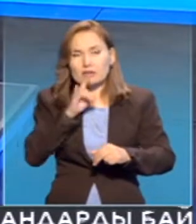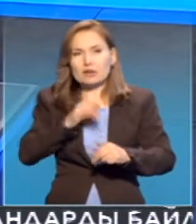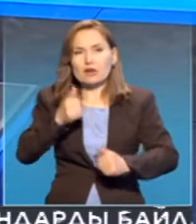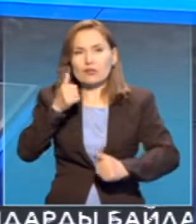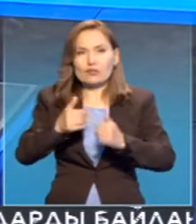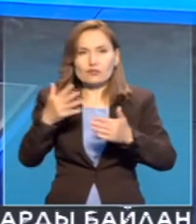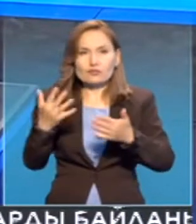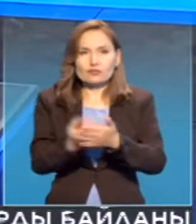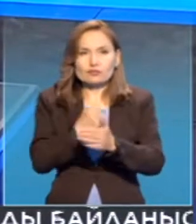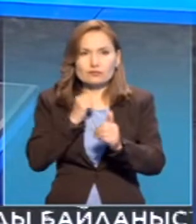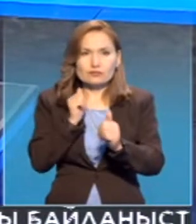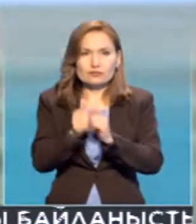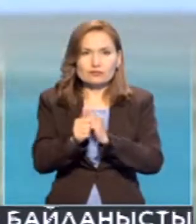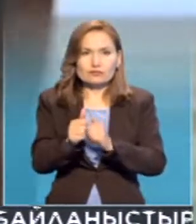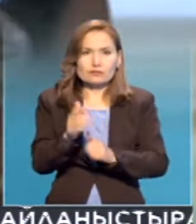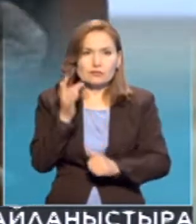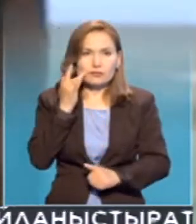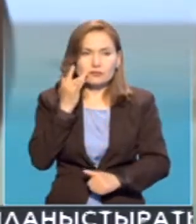топ жарып жүр.